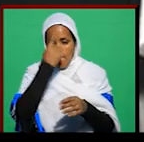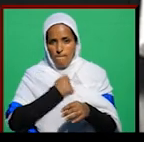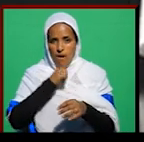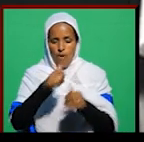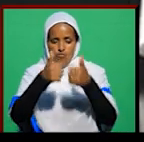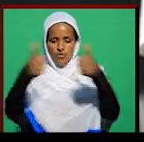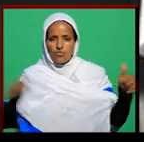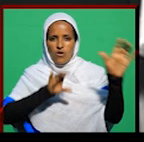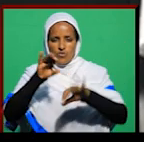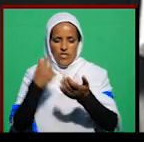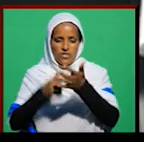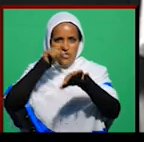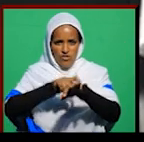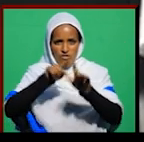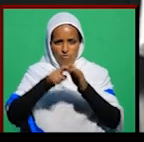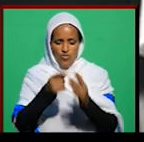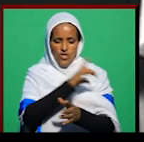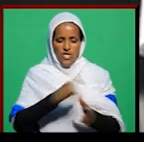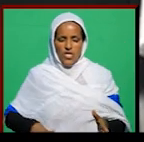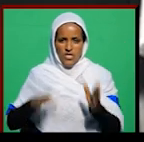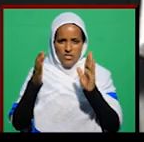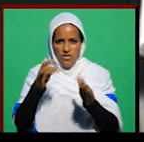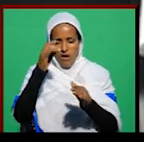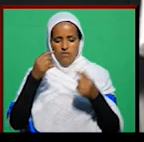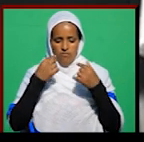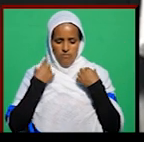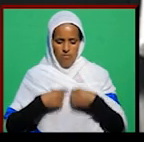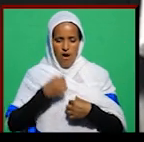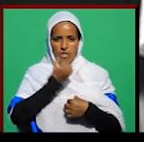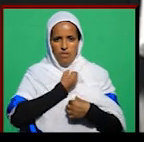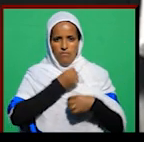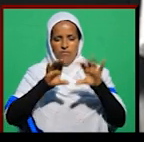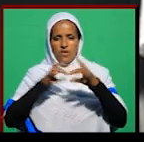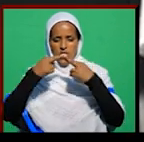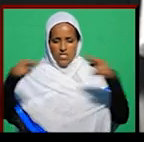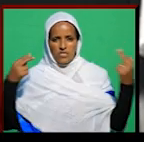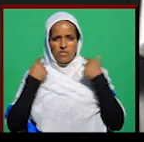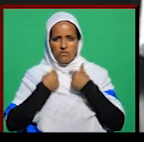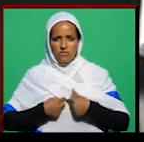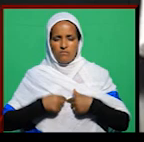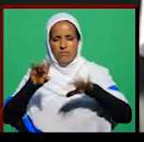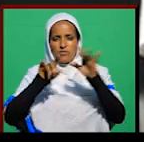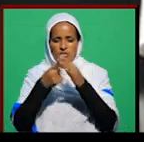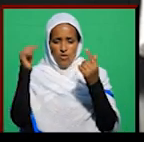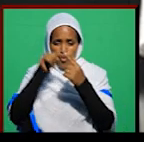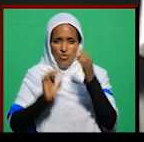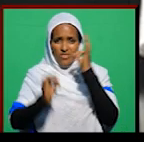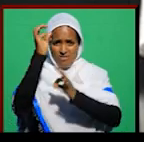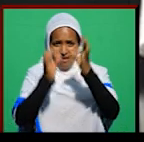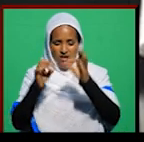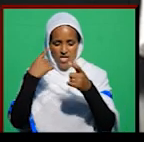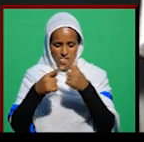ከኢአማንያን እንዲለዩ አድርጓል። ከዚያ ጊዜ ጀምሮ ክርስቲያኖች ማተብ ማሰር ጀምረዋል። ያው እስካሁን ድረስ ትውፊቱ